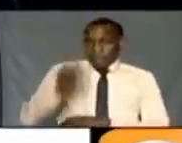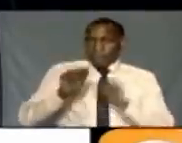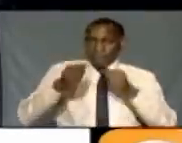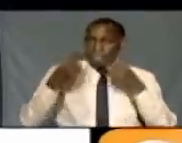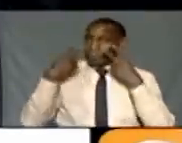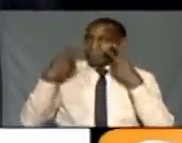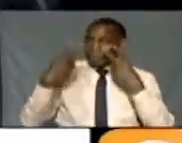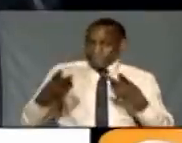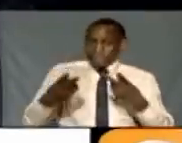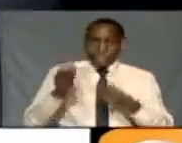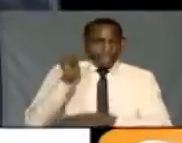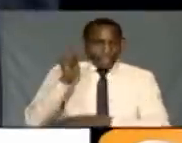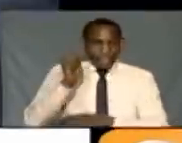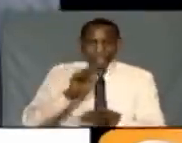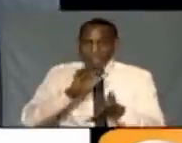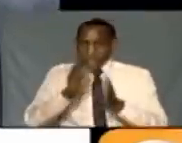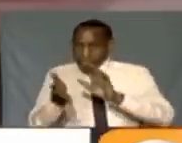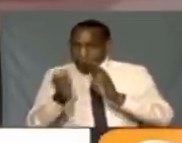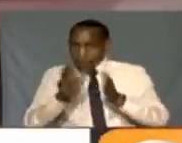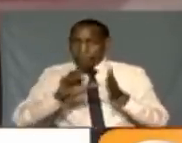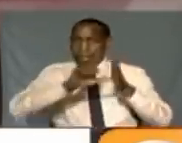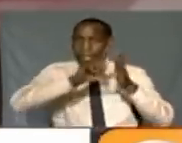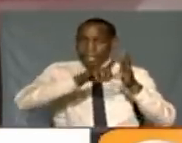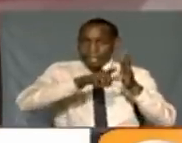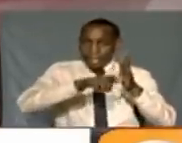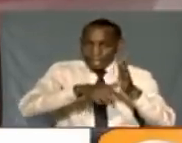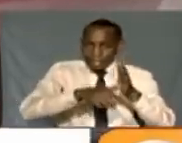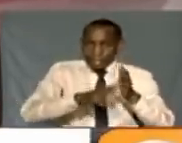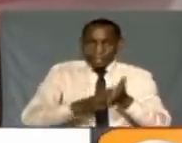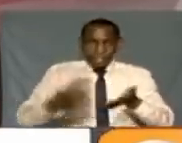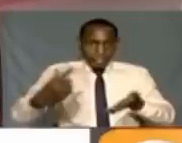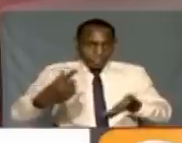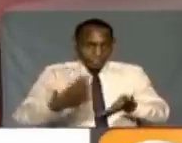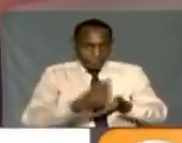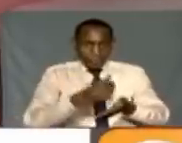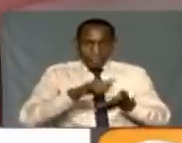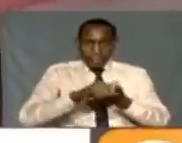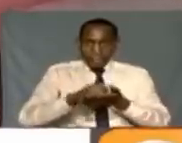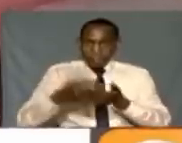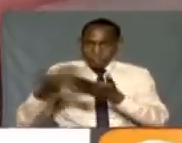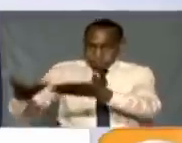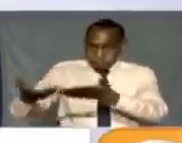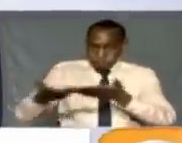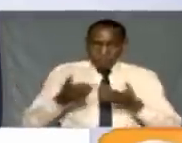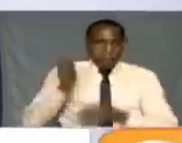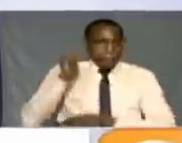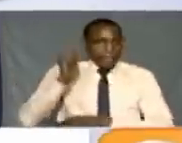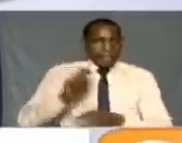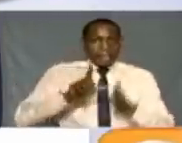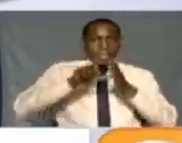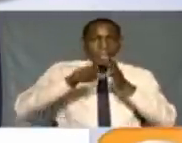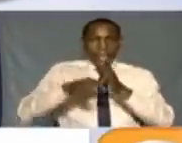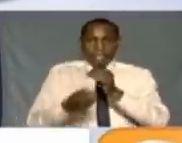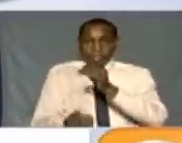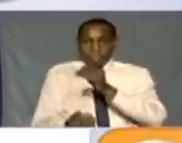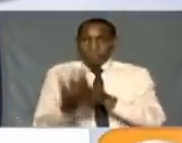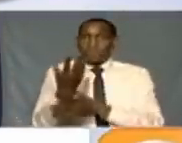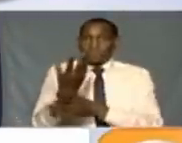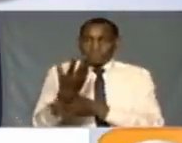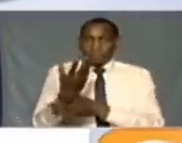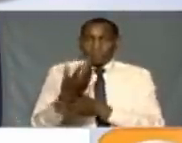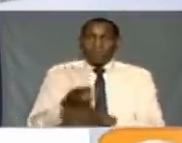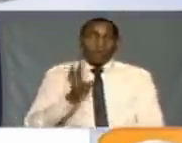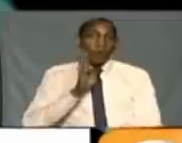nyumba ya mayai, kisha kuchomeka sindano itakayovuta mayai hayo na kuyatoa mithili ya